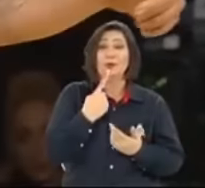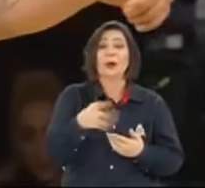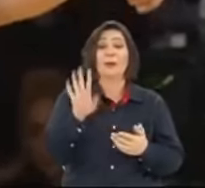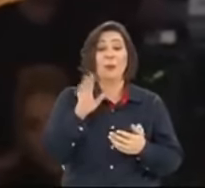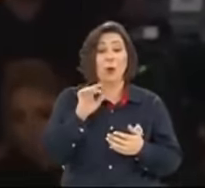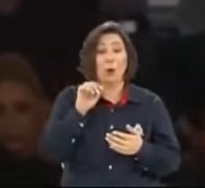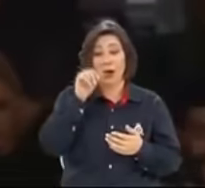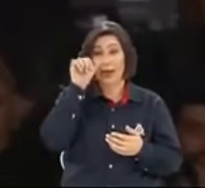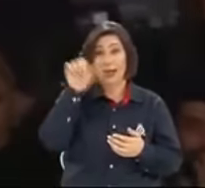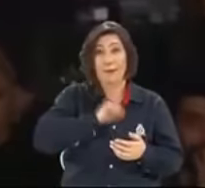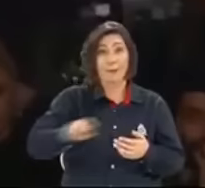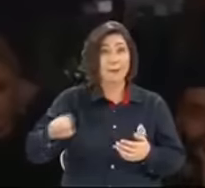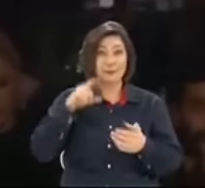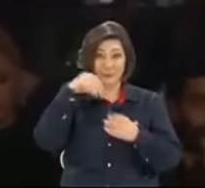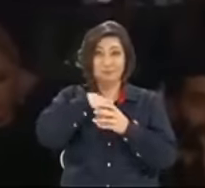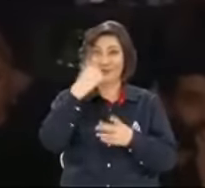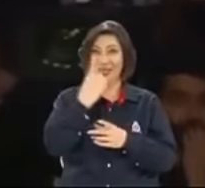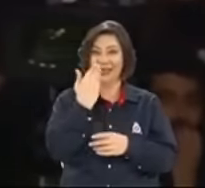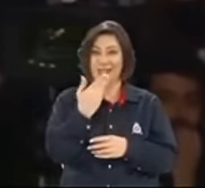söyleyemedim. Yani osurukla ilgili bir şey anlatayım.